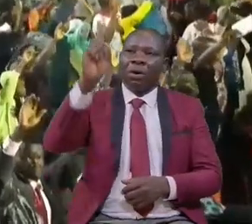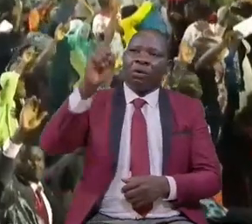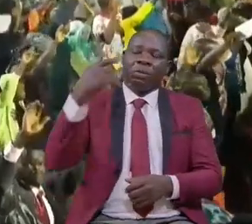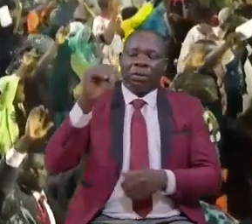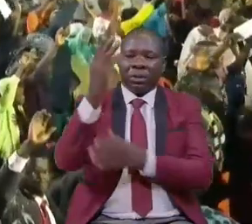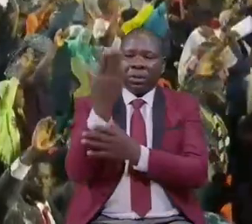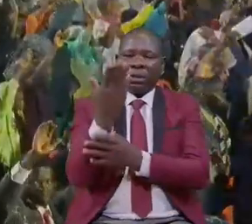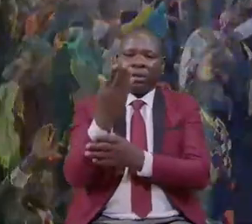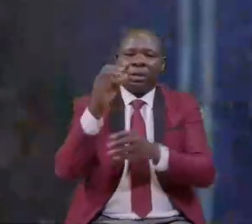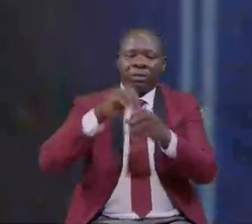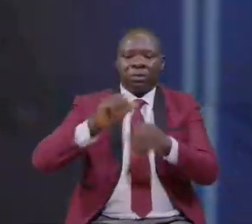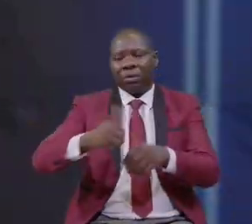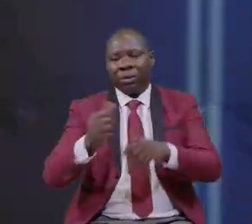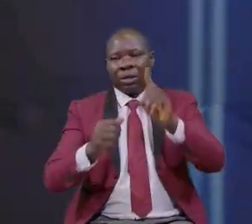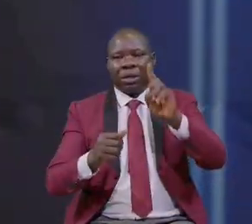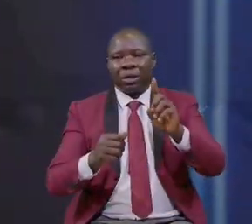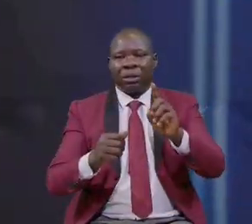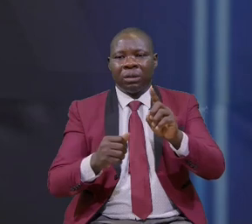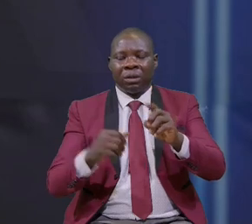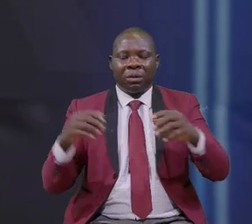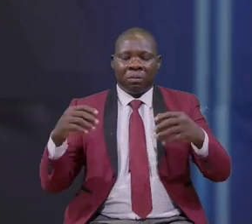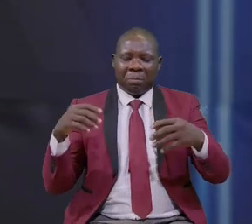Lève la main et mets l'autre main.